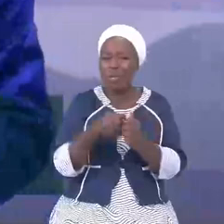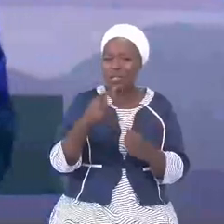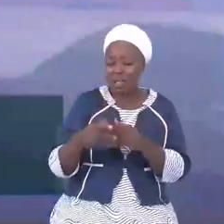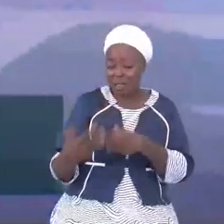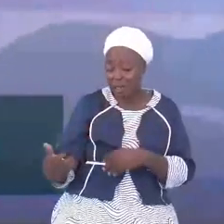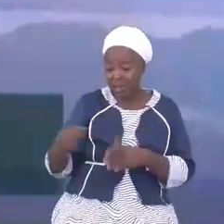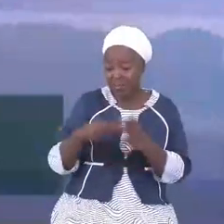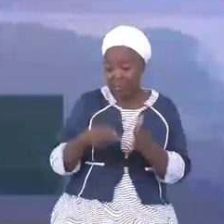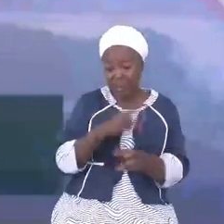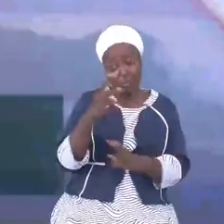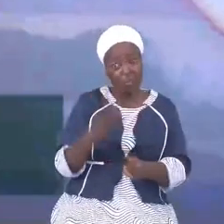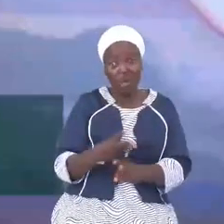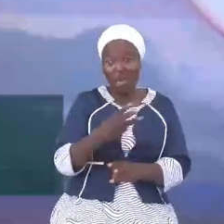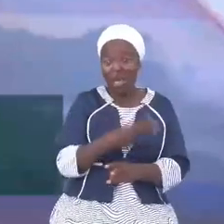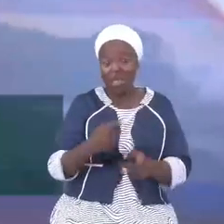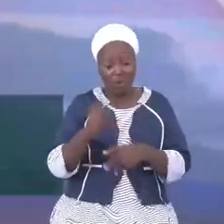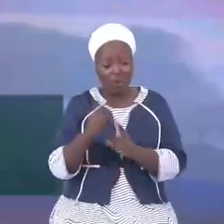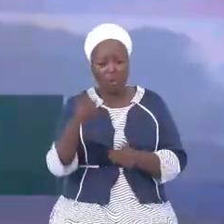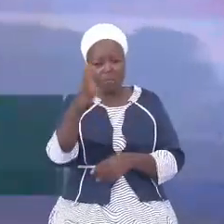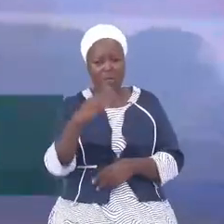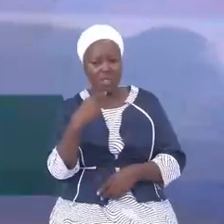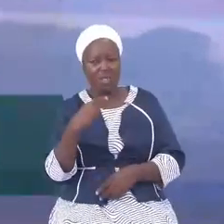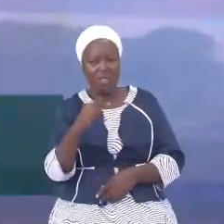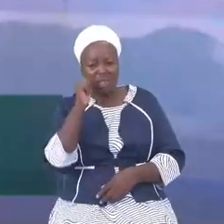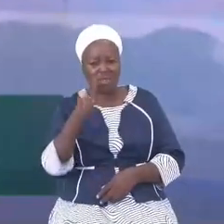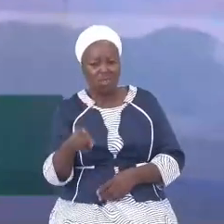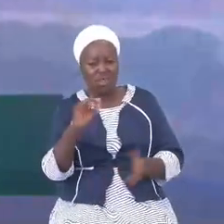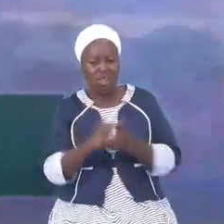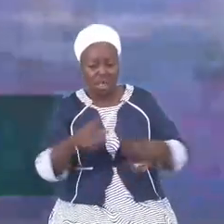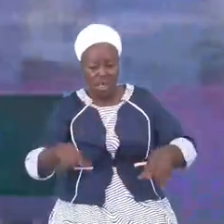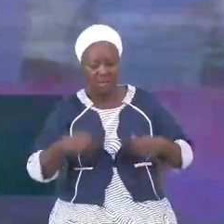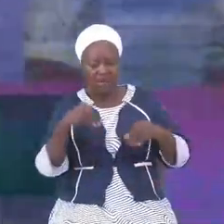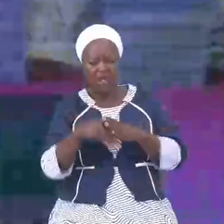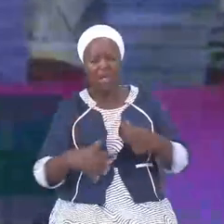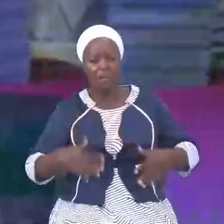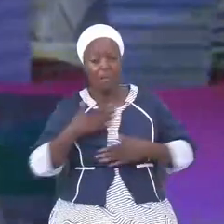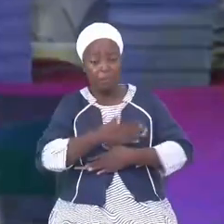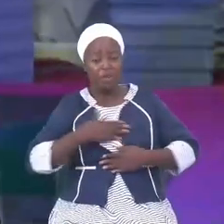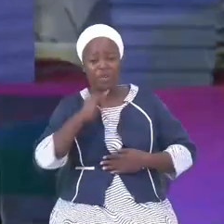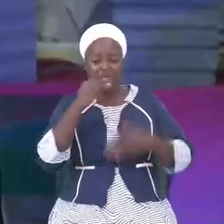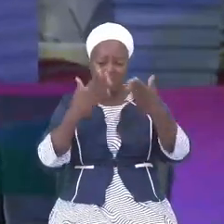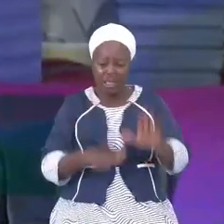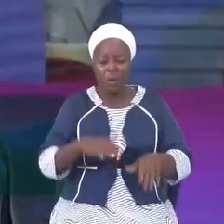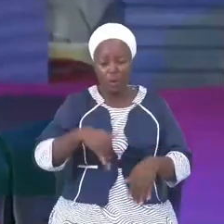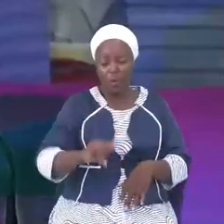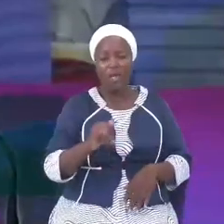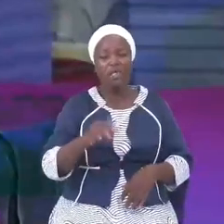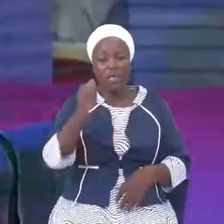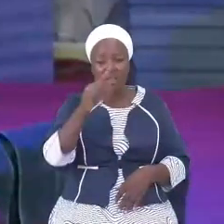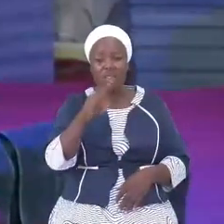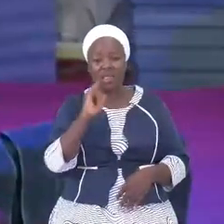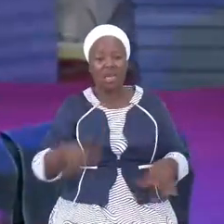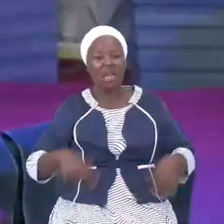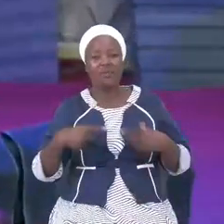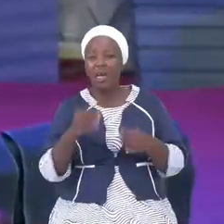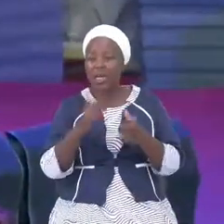monde. Et la parole de Dieu dit, celle qui vit dans les plaisirs est morte, quoique vivante. Quand une personne